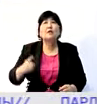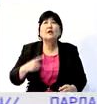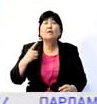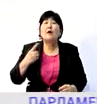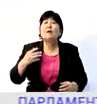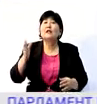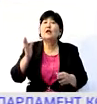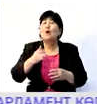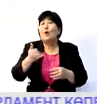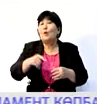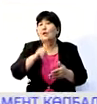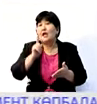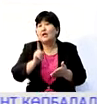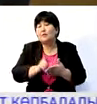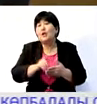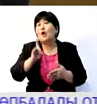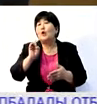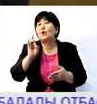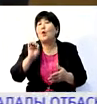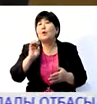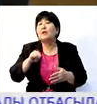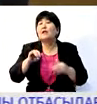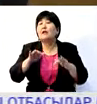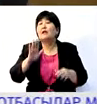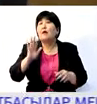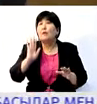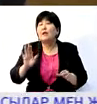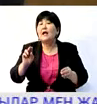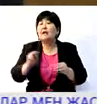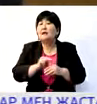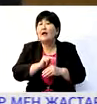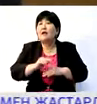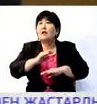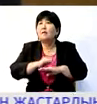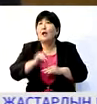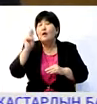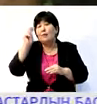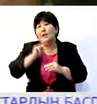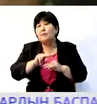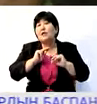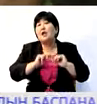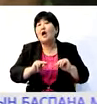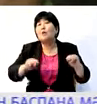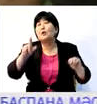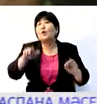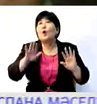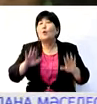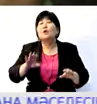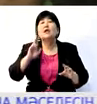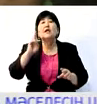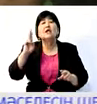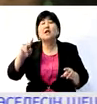жойылып, олардың міндетін роботтар атқаратын болады. Бірақ тәлім тәрбиемен қатар білім беретін педагогтардың орнын